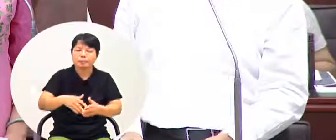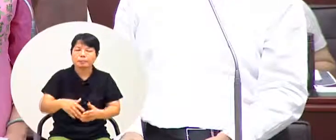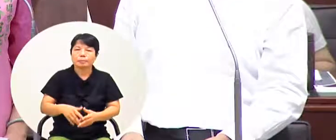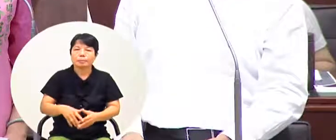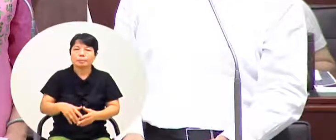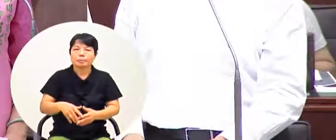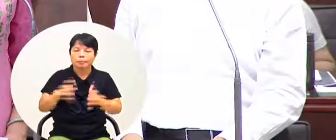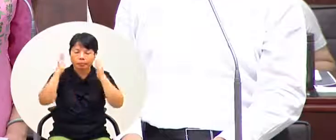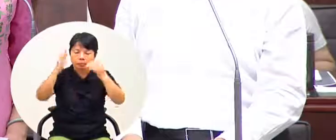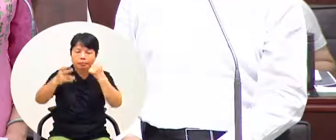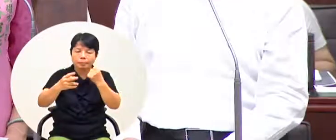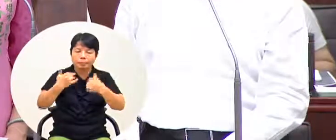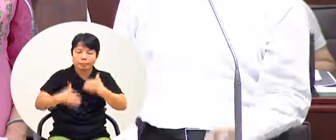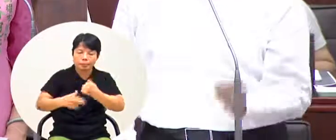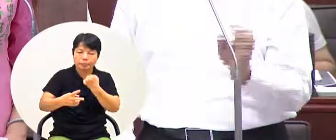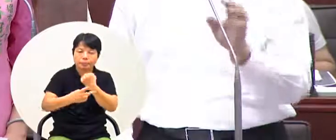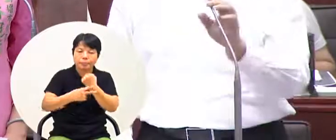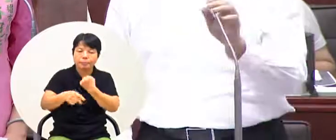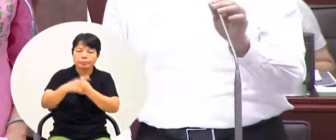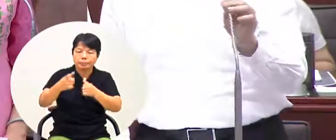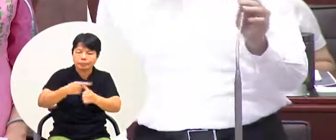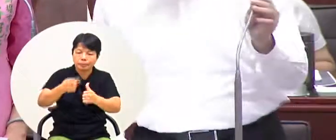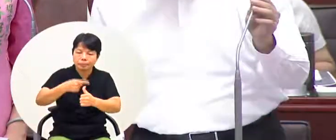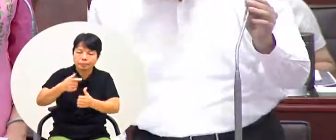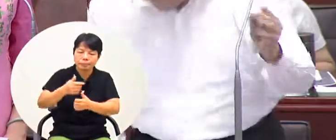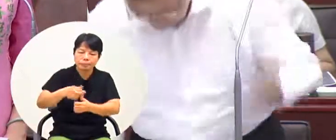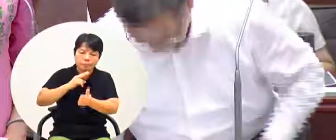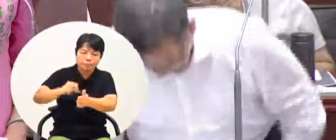处来进行，先进行规划设计。谢谢。